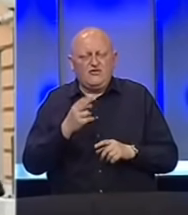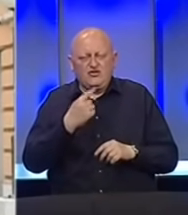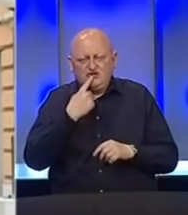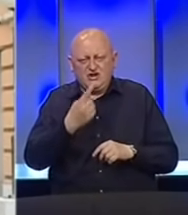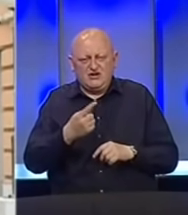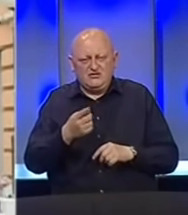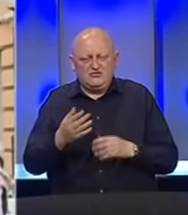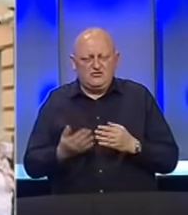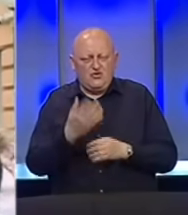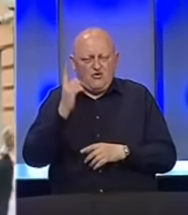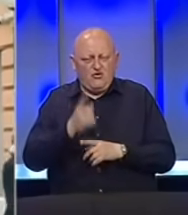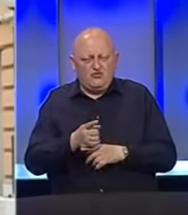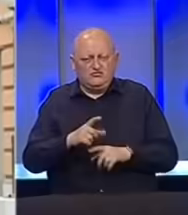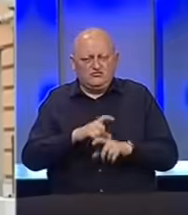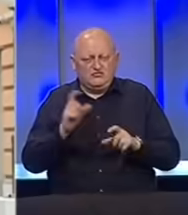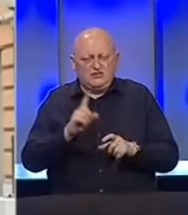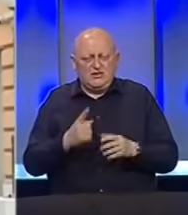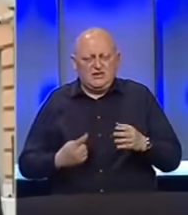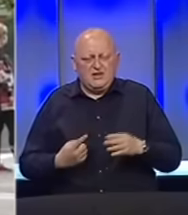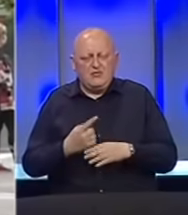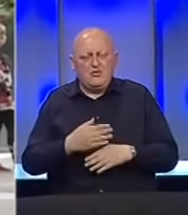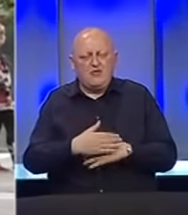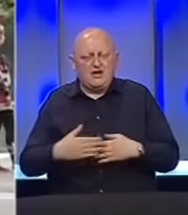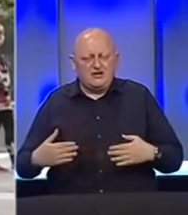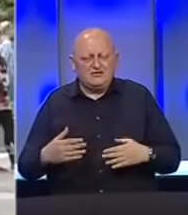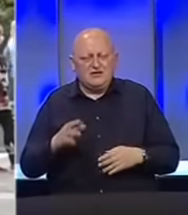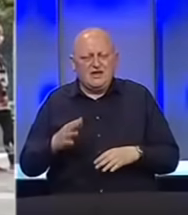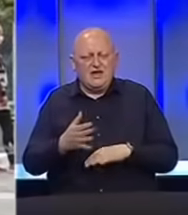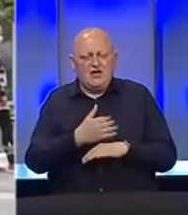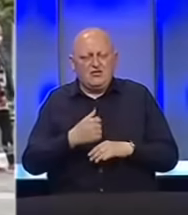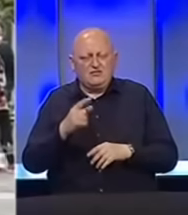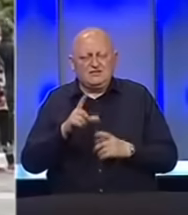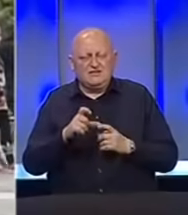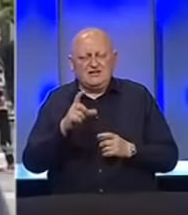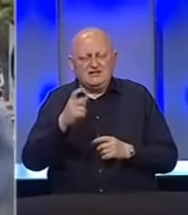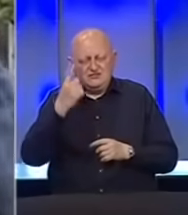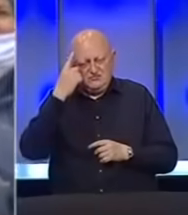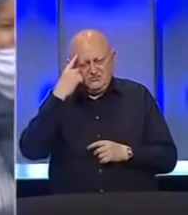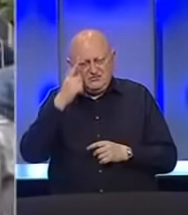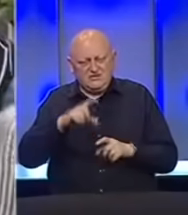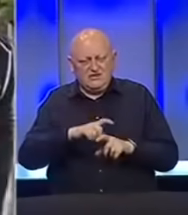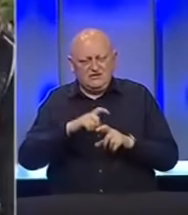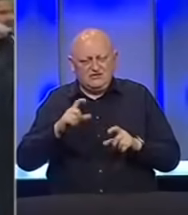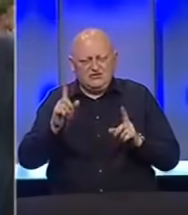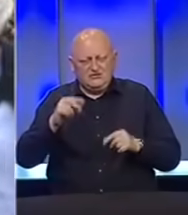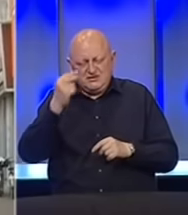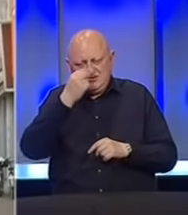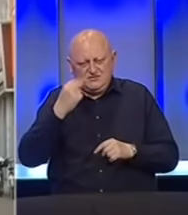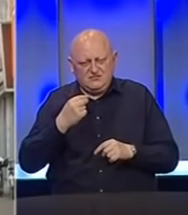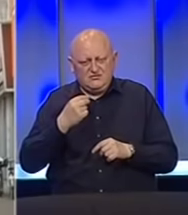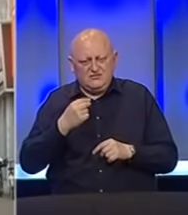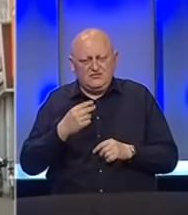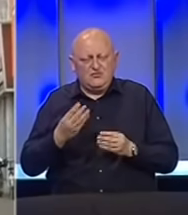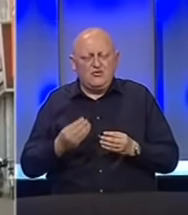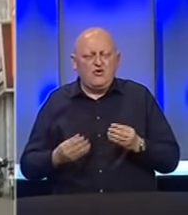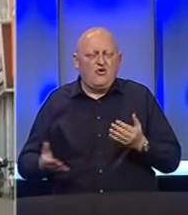kaže da se novom odlukom o zaduženju ne probija granica, ekonomista Svetlana Cenić smatra da je zaduženje Republike Srpske